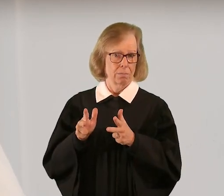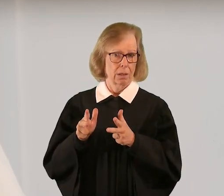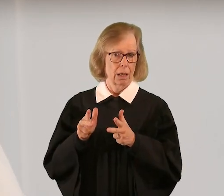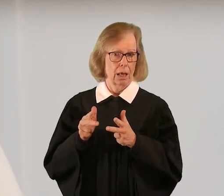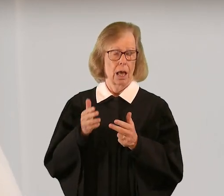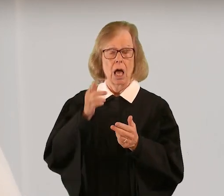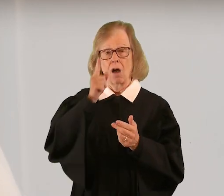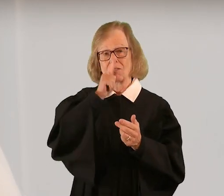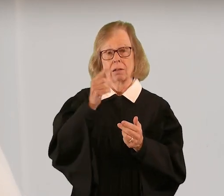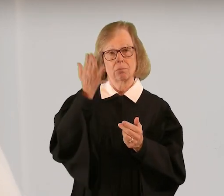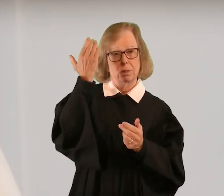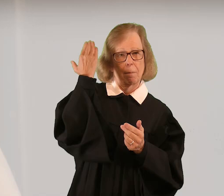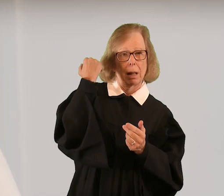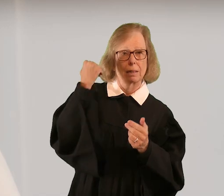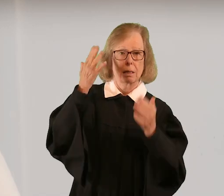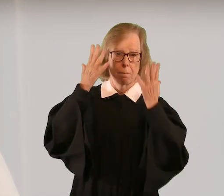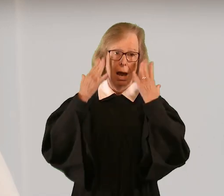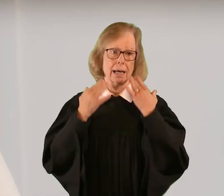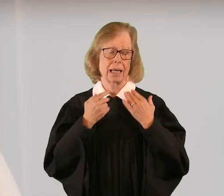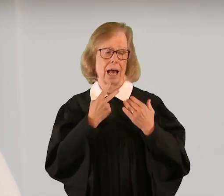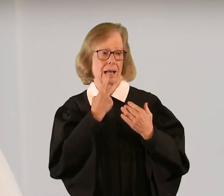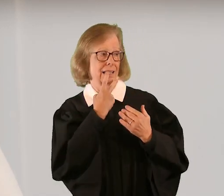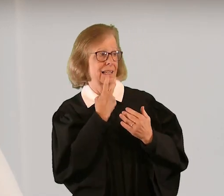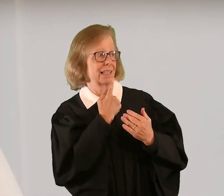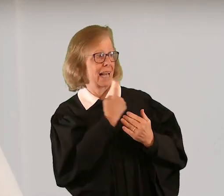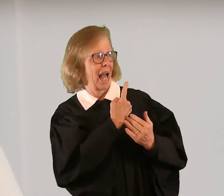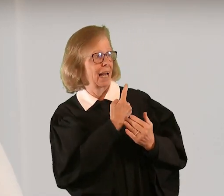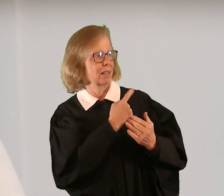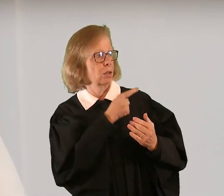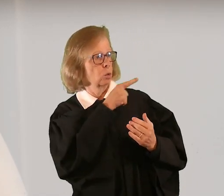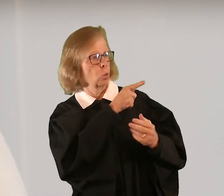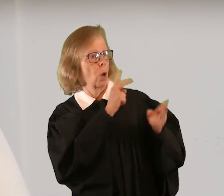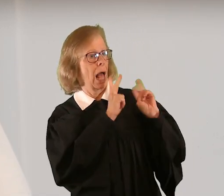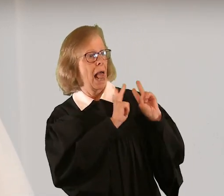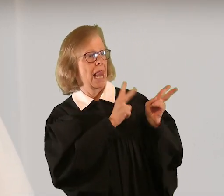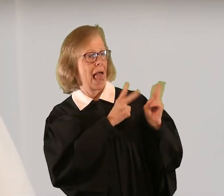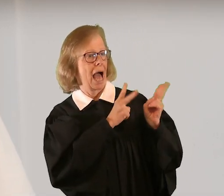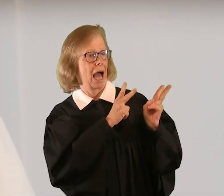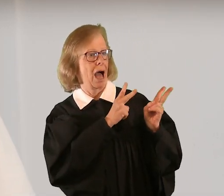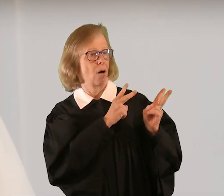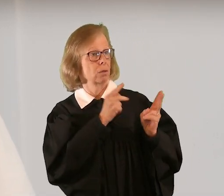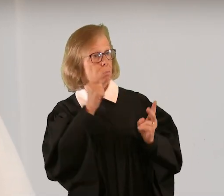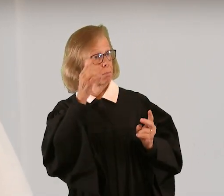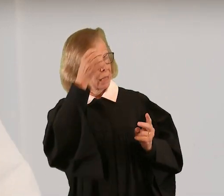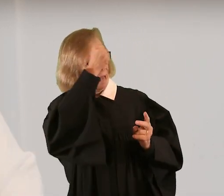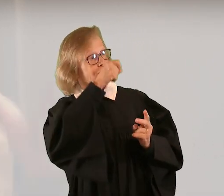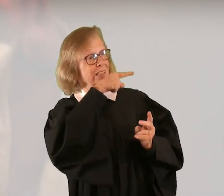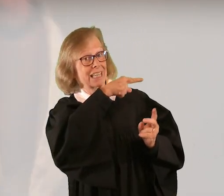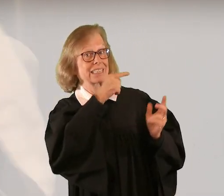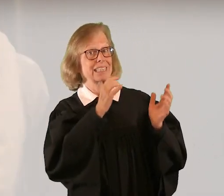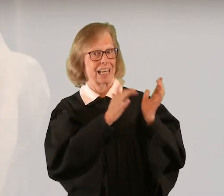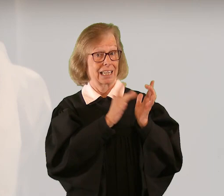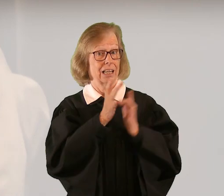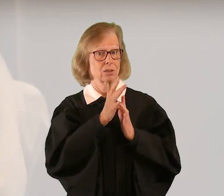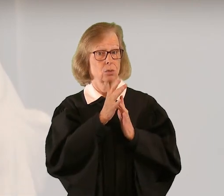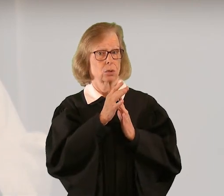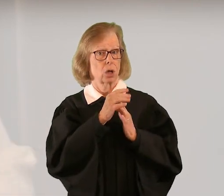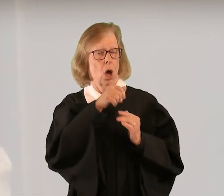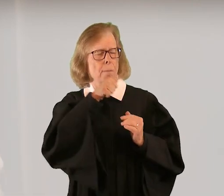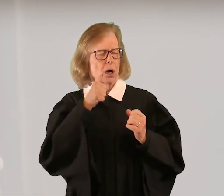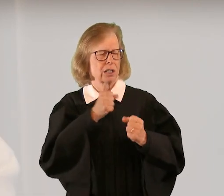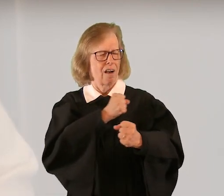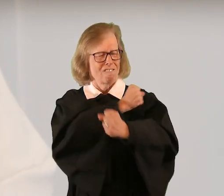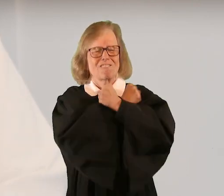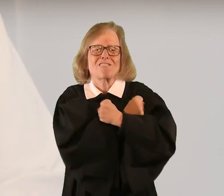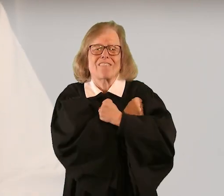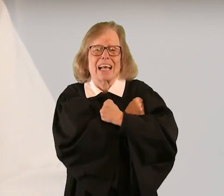Rabuni, ihrem Lehrer gegenübersteht und ihn erst nicht erkennt und ihn danach am liebsten festhalten